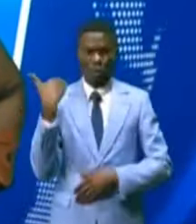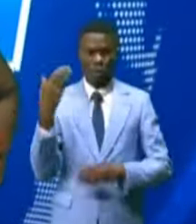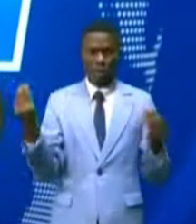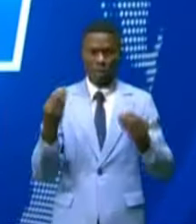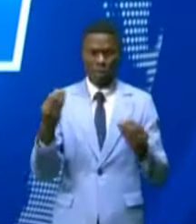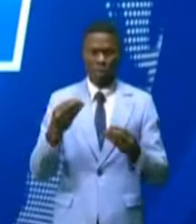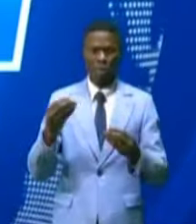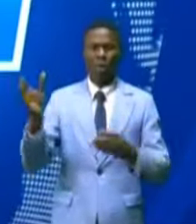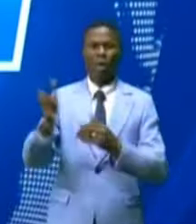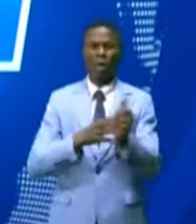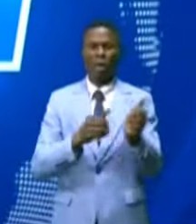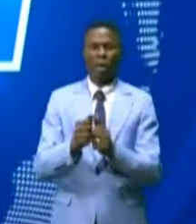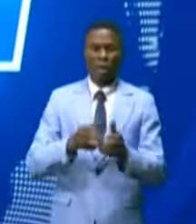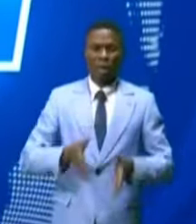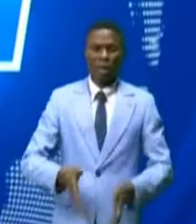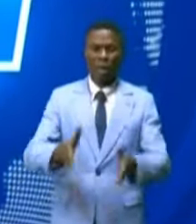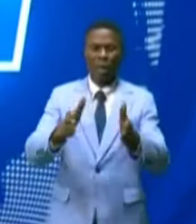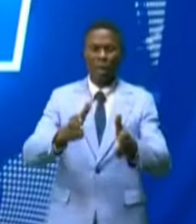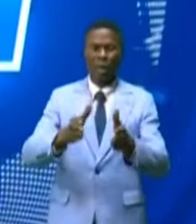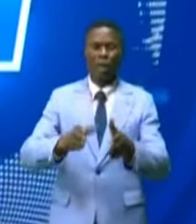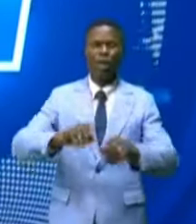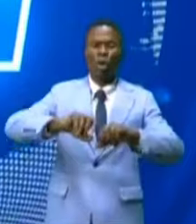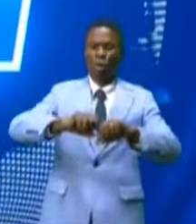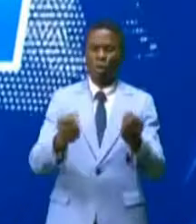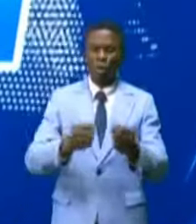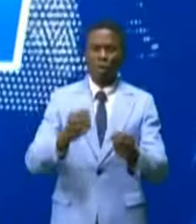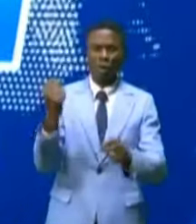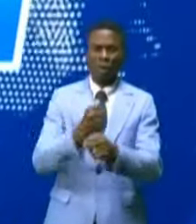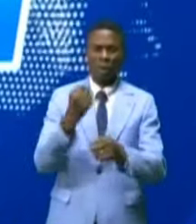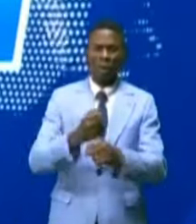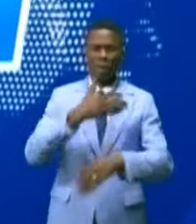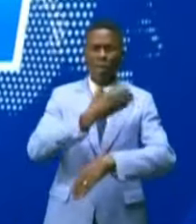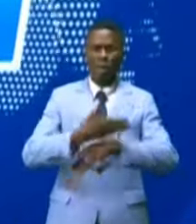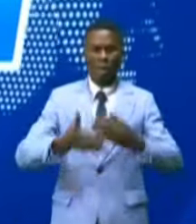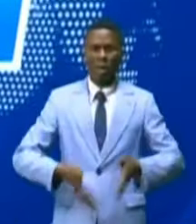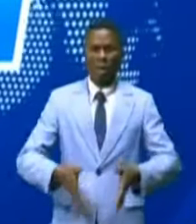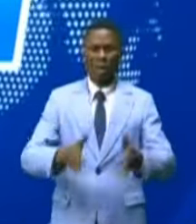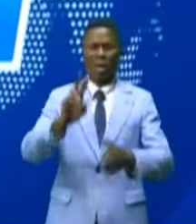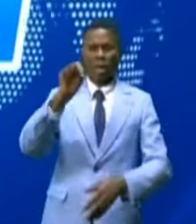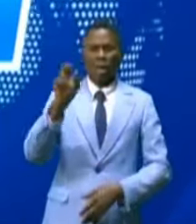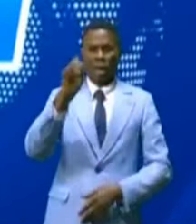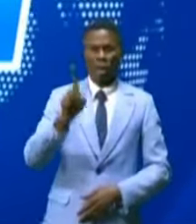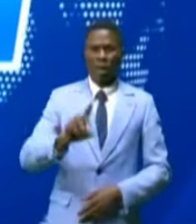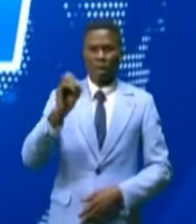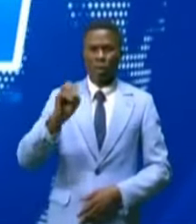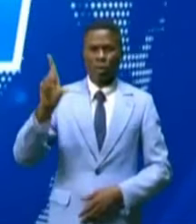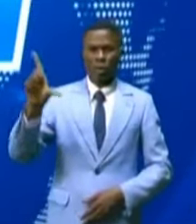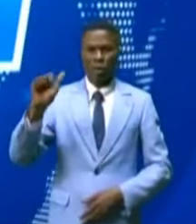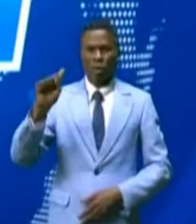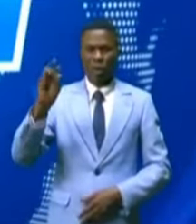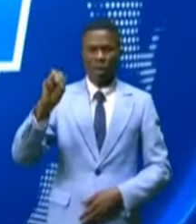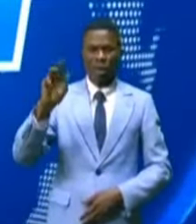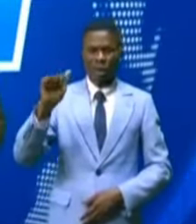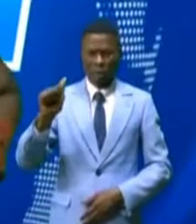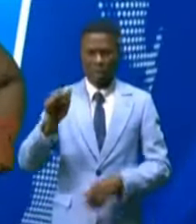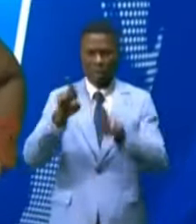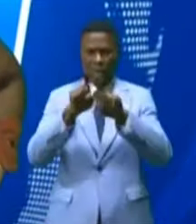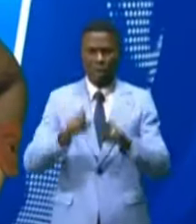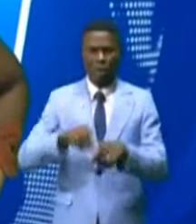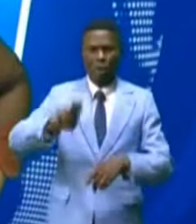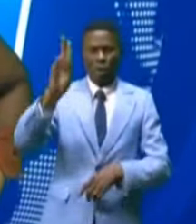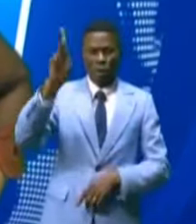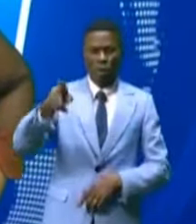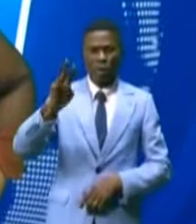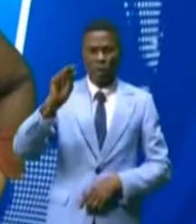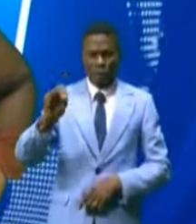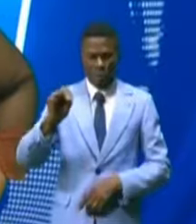la destruction des tuyaux de la régie des eaux pendant les travaux de la route Nzolana au quartier Sangamamba, Mbumba et UPN. Les populations de ce